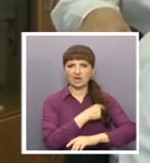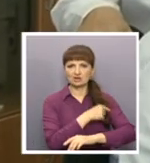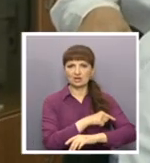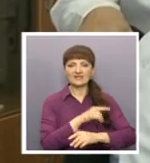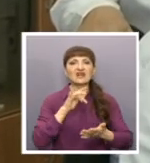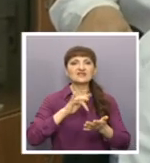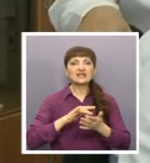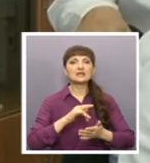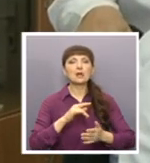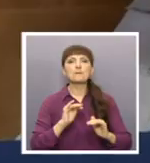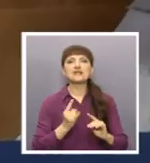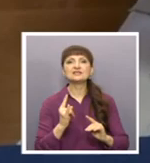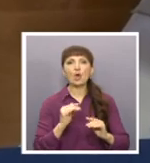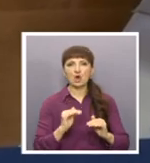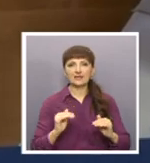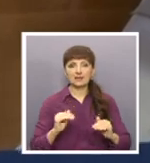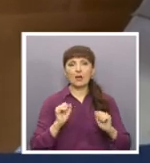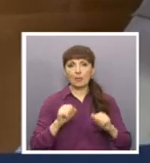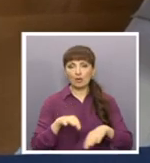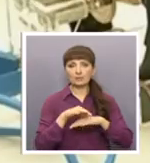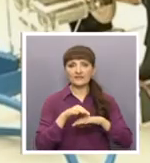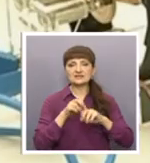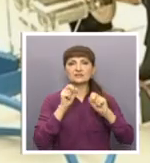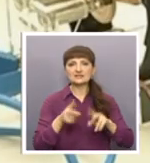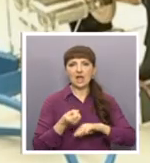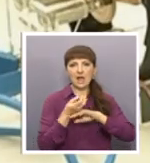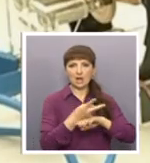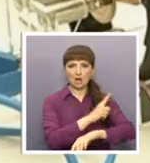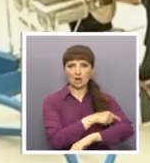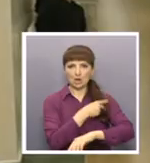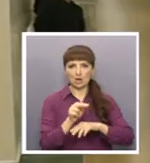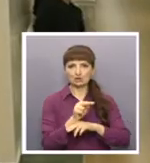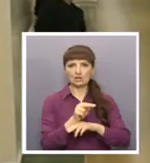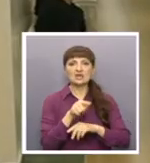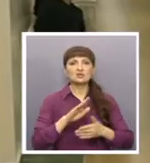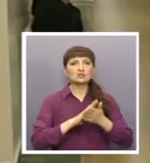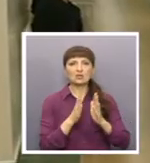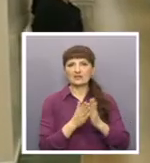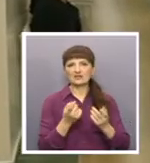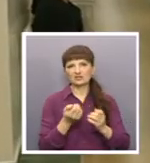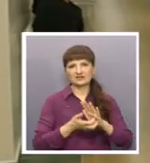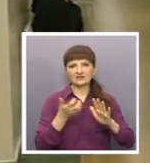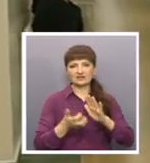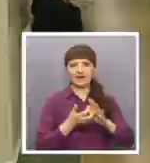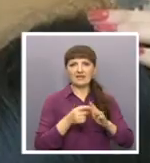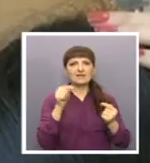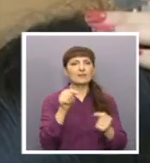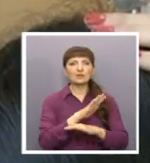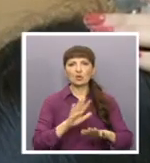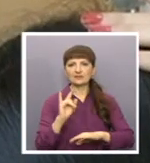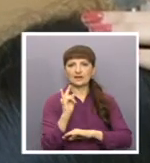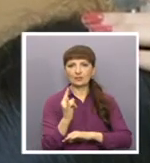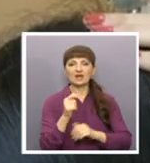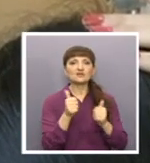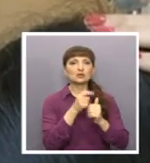Только в центре педиатрии в мегаполисе можно пройти стационарное лечение. При этом условия здесь несовершенны и не подходят для этих малышей. В